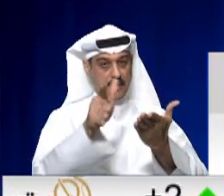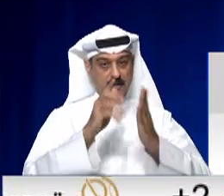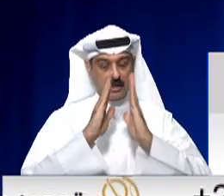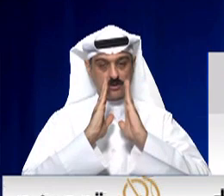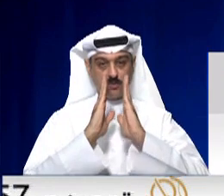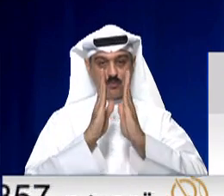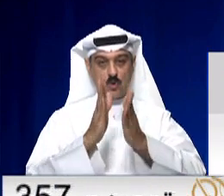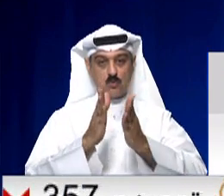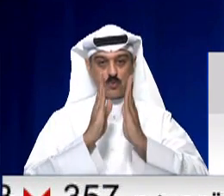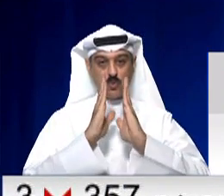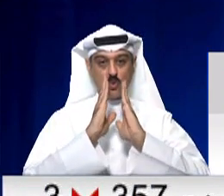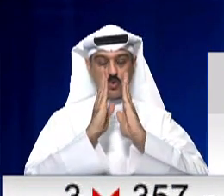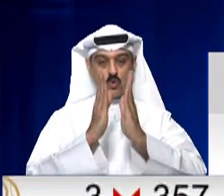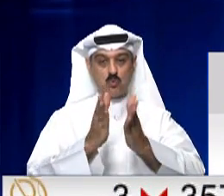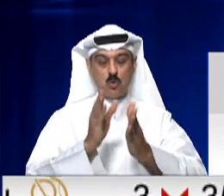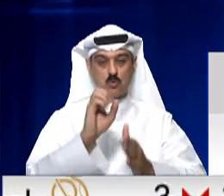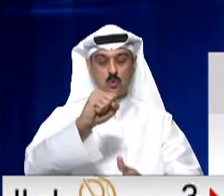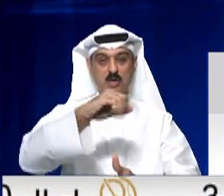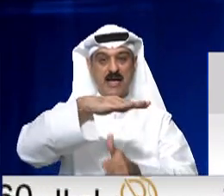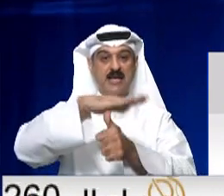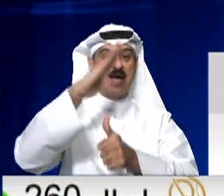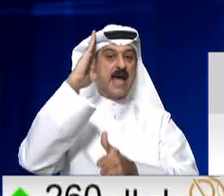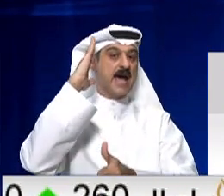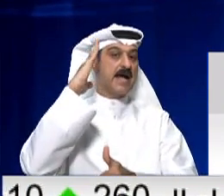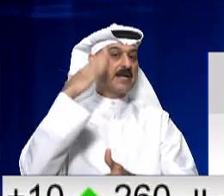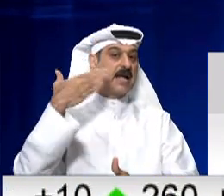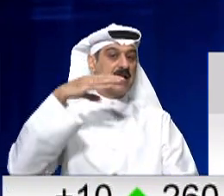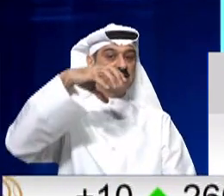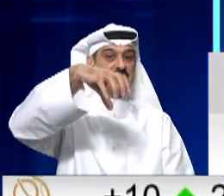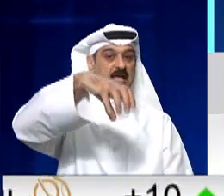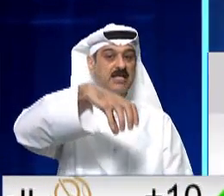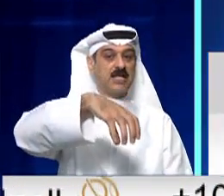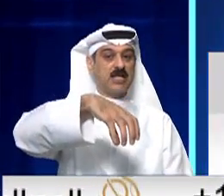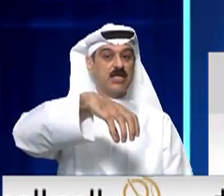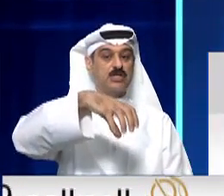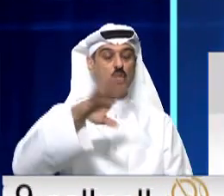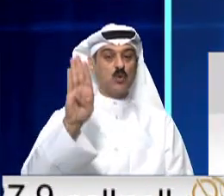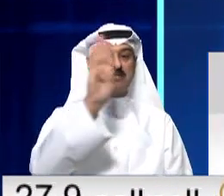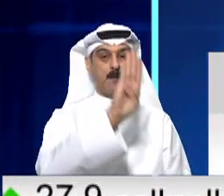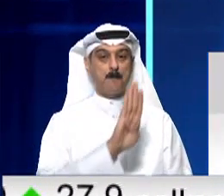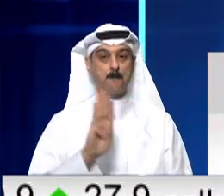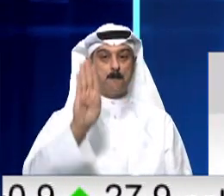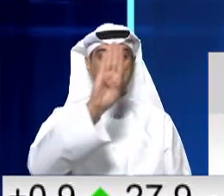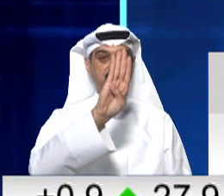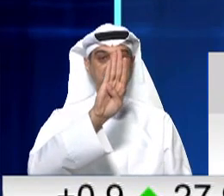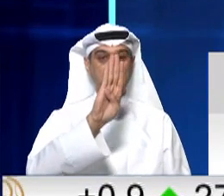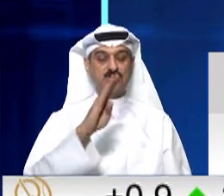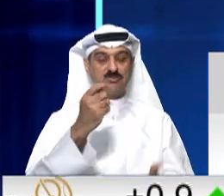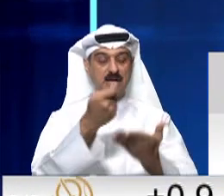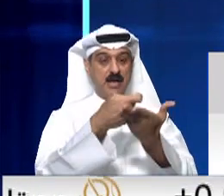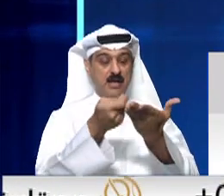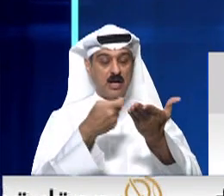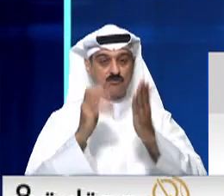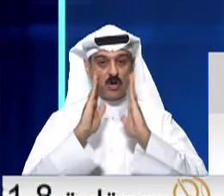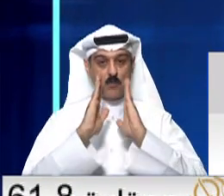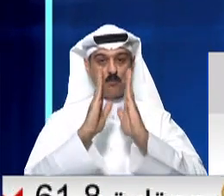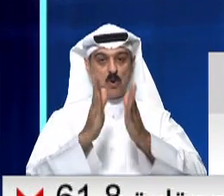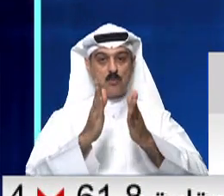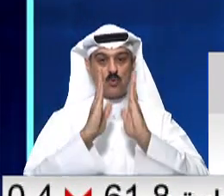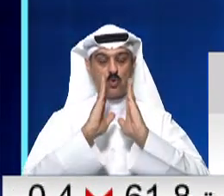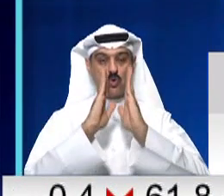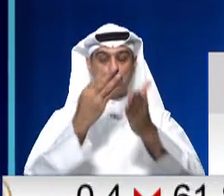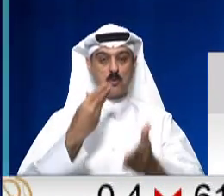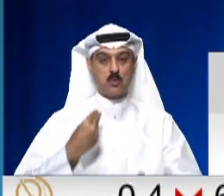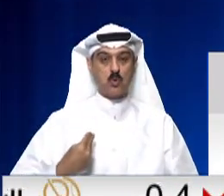تهنئه الى فخامه الرئيسه ساندرا ماسون رئيسه جمهوريه باربادوس طمن سمو خالصه تهانيه بمناسبه العيد